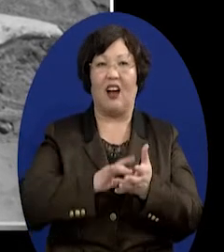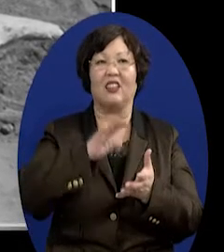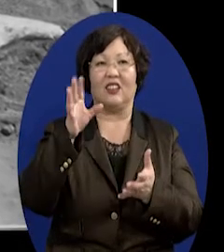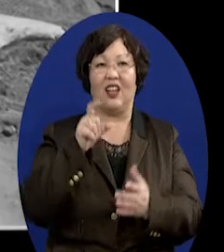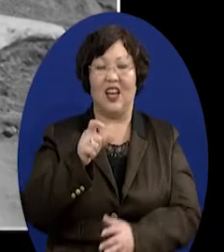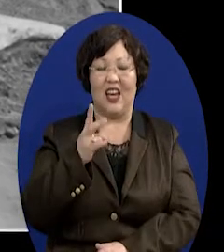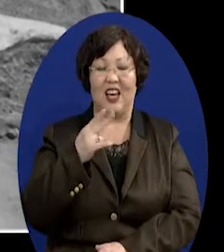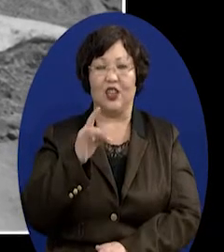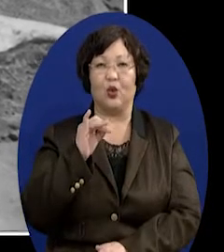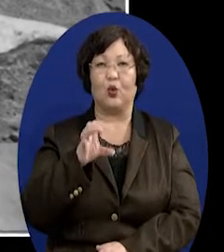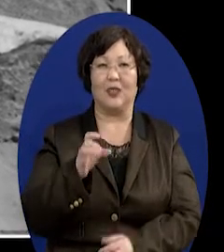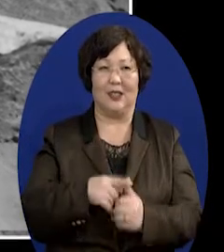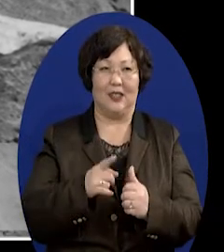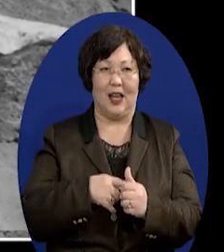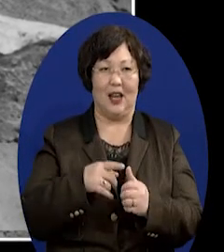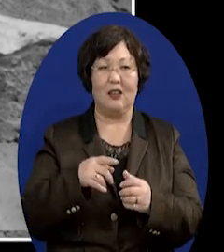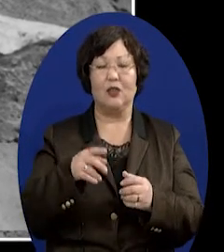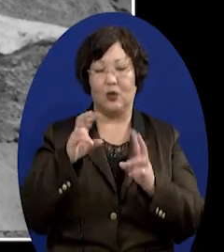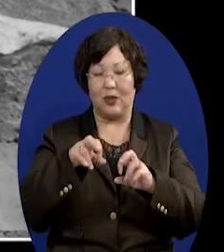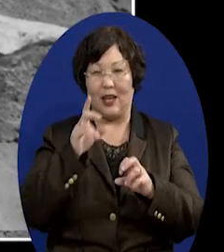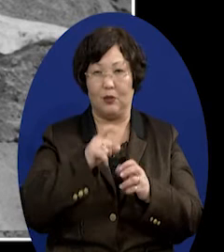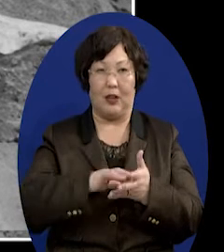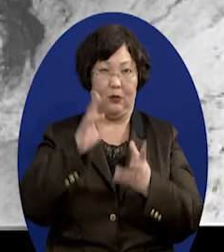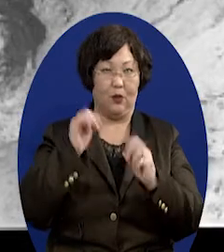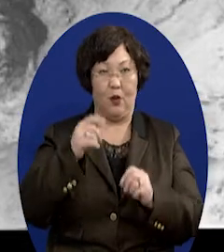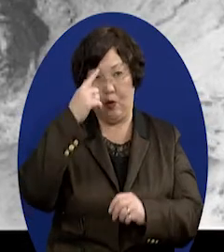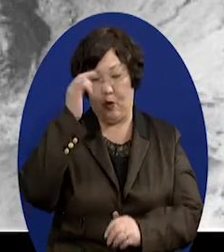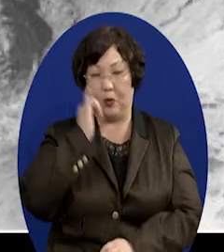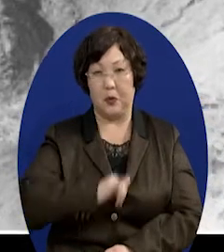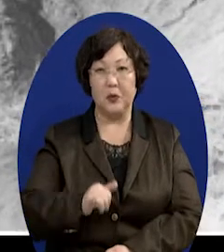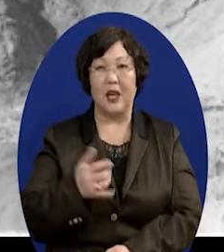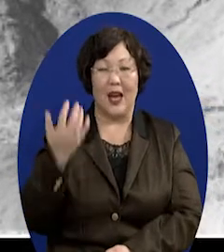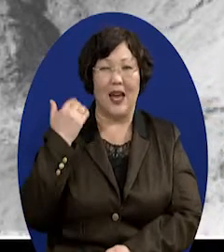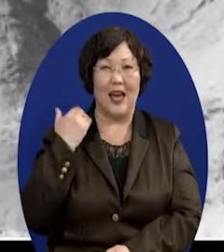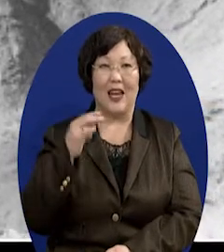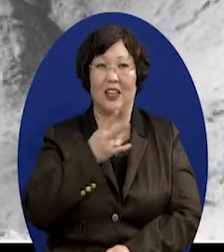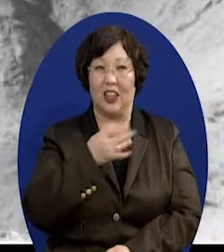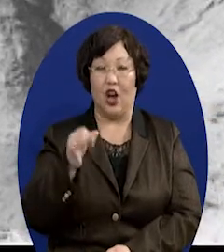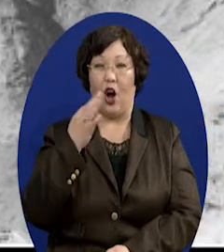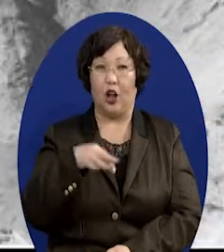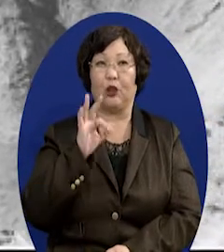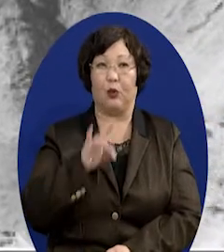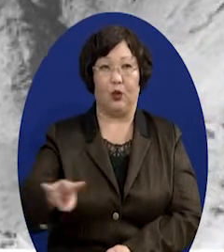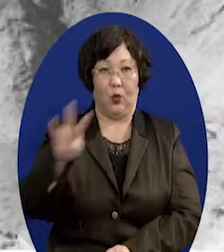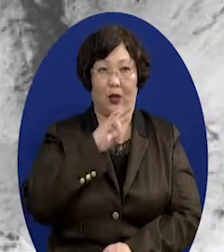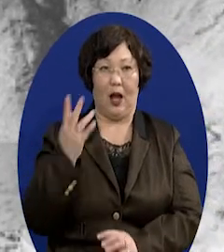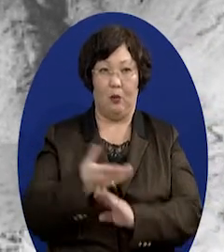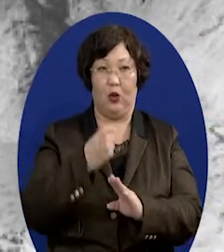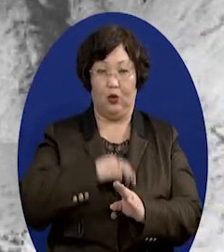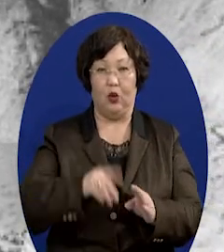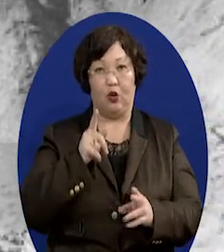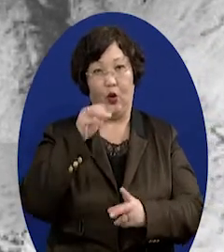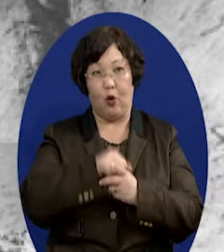Харин олдврыг өдийг хүртэл хадгалж байсан Монгол орны нэр дэлхийд хэр танигдсан бэ? Эртний олдврын үлгийн нутгийг хамгаалах талаар хөрөнгө оруулалт хийсэн